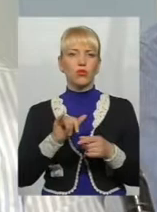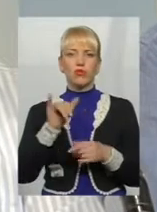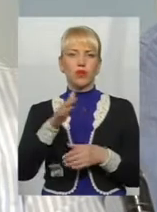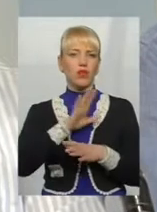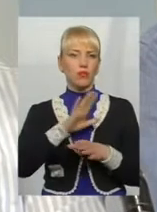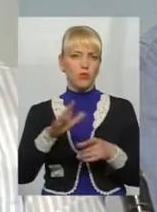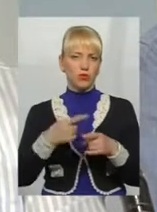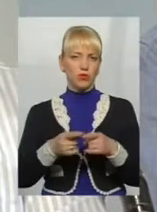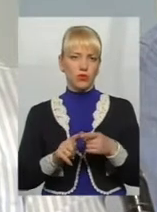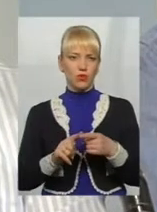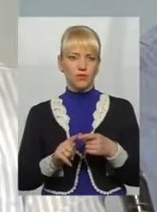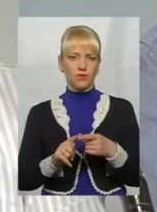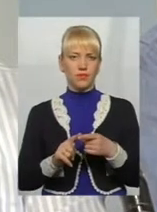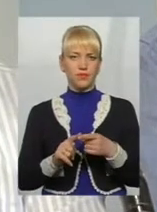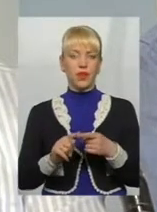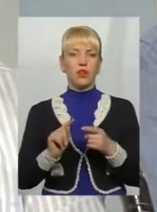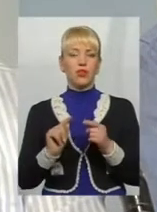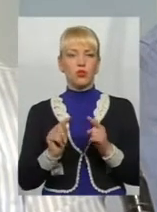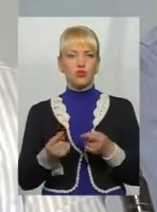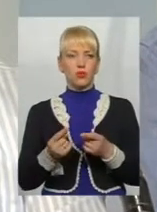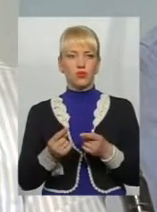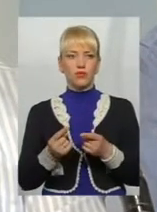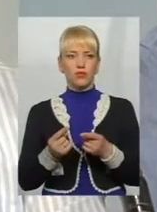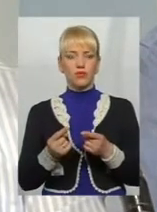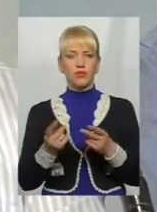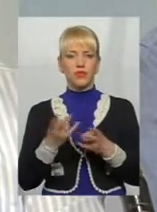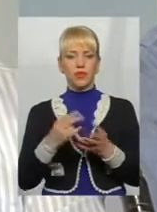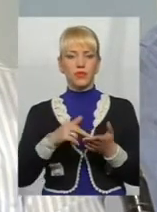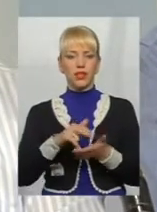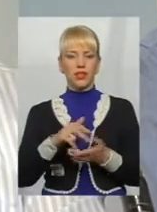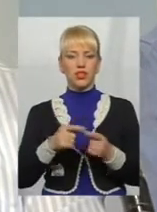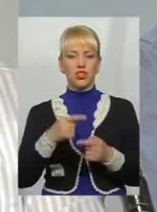так, цим. Тому потрібно йти через